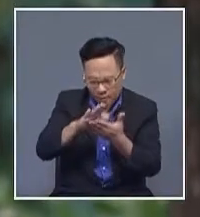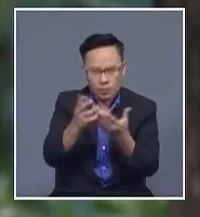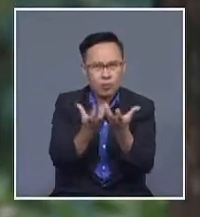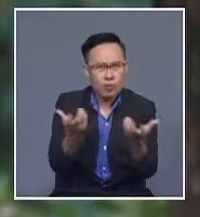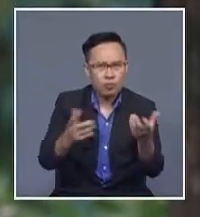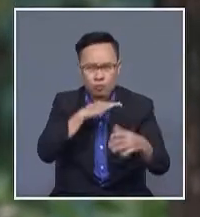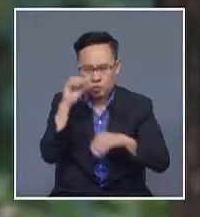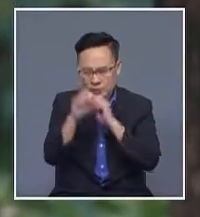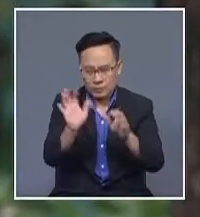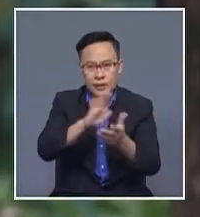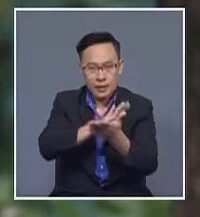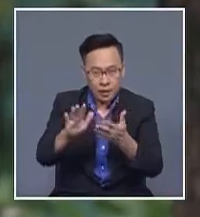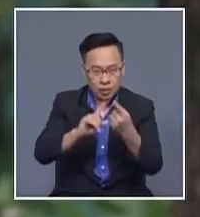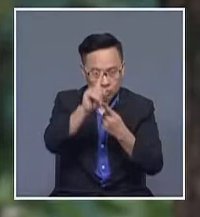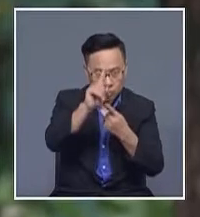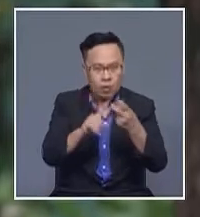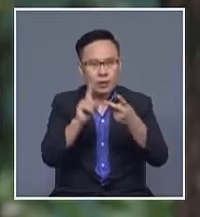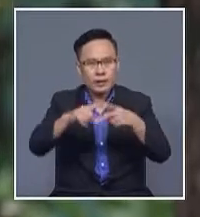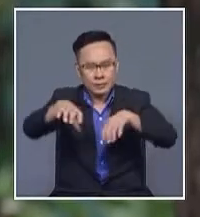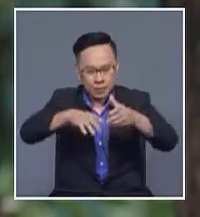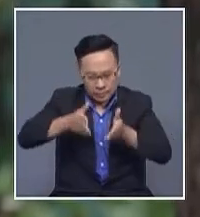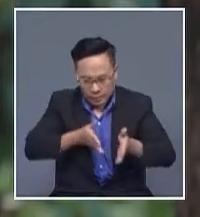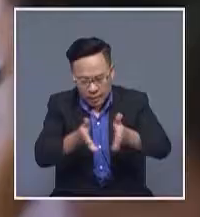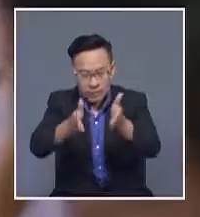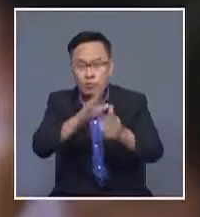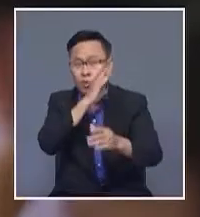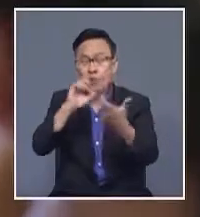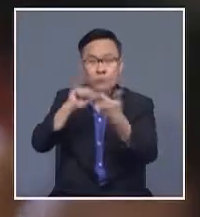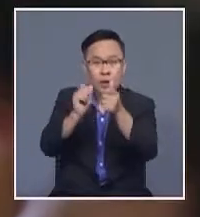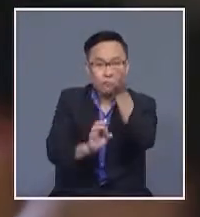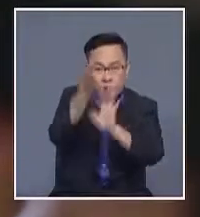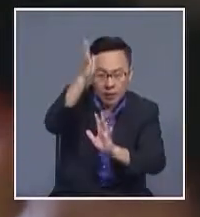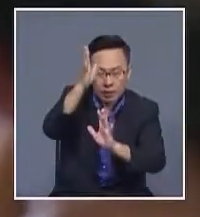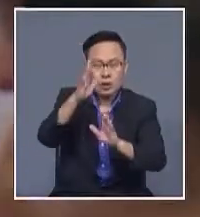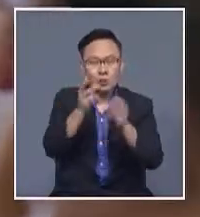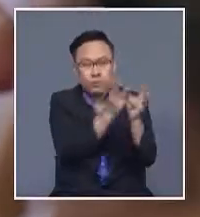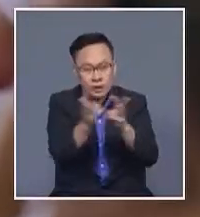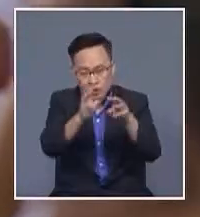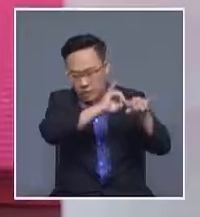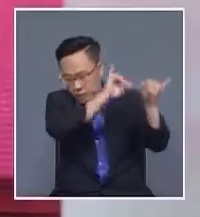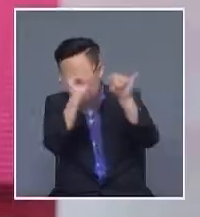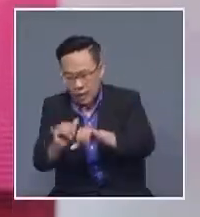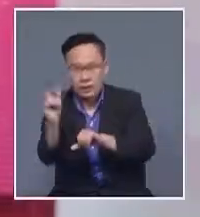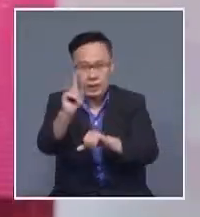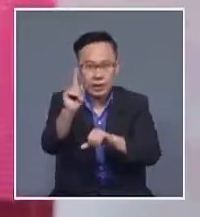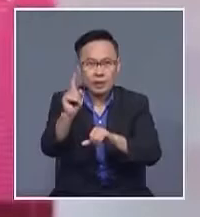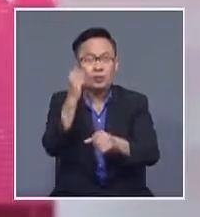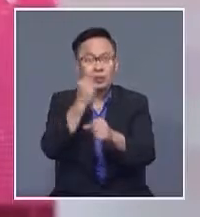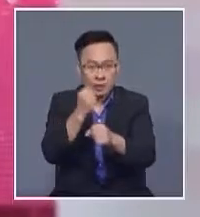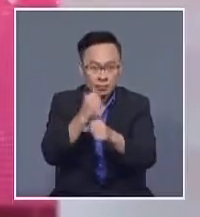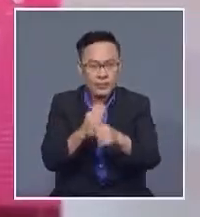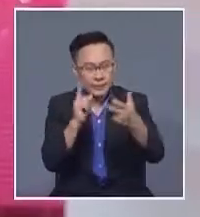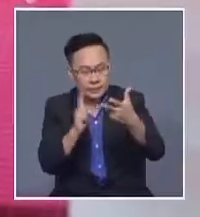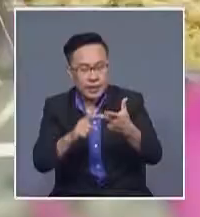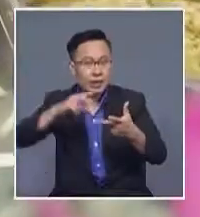จัดสิ่งอุปกรณ์เส้นทางหนีไฟจัดหาน้ำสะอาดมีอาหารกลางวันนะครับเหล่านี้เป็นสิ่งที่เป็น